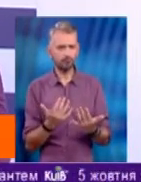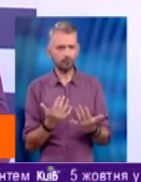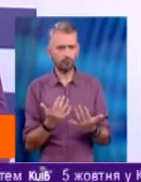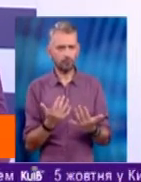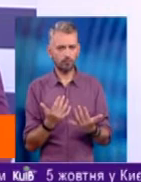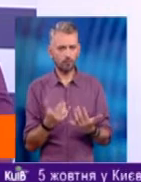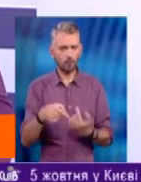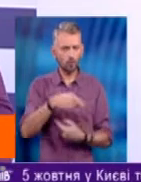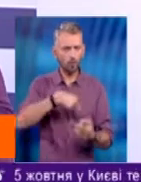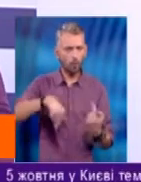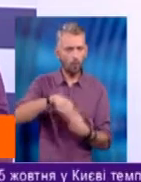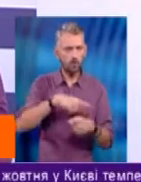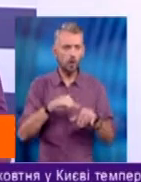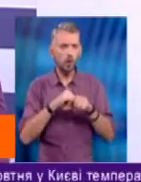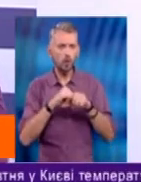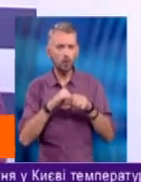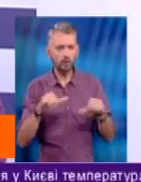кругообіг або розвиток